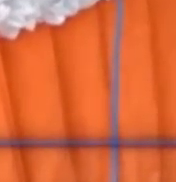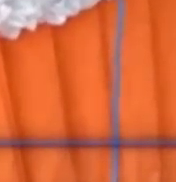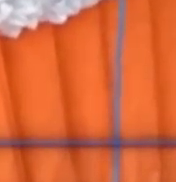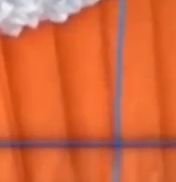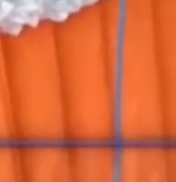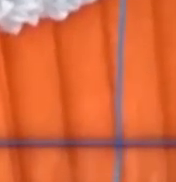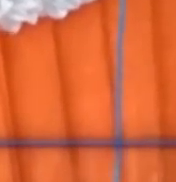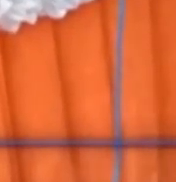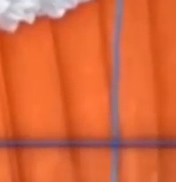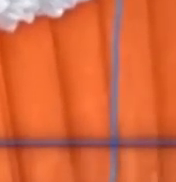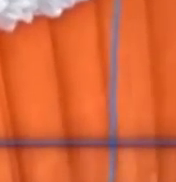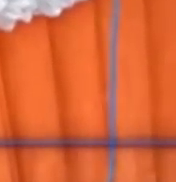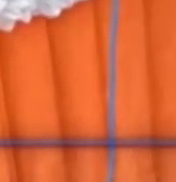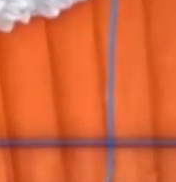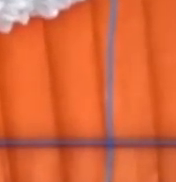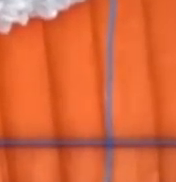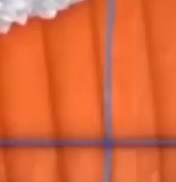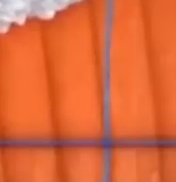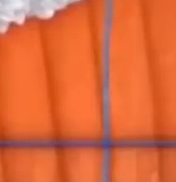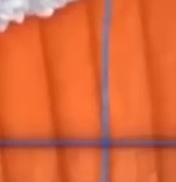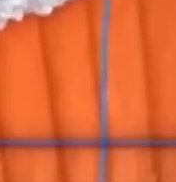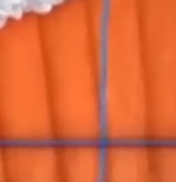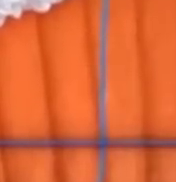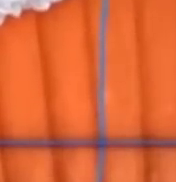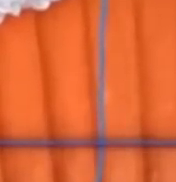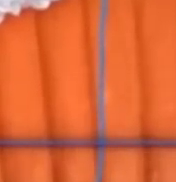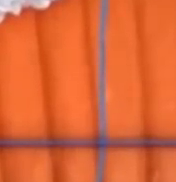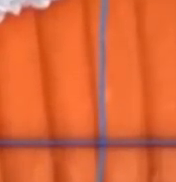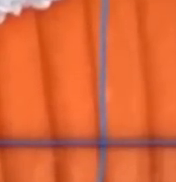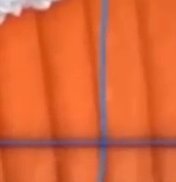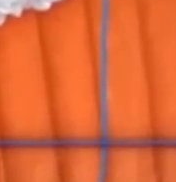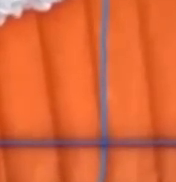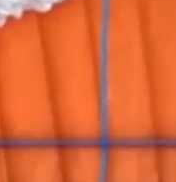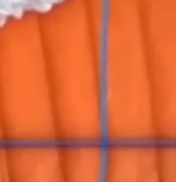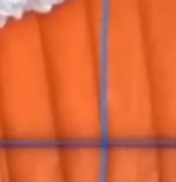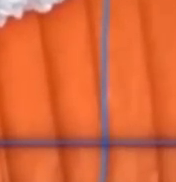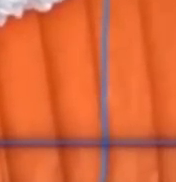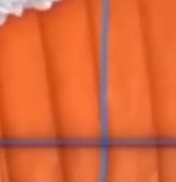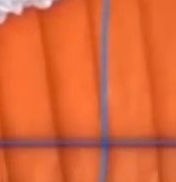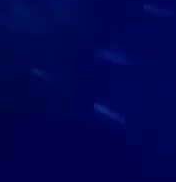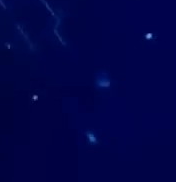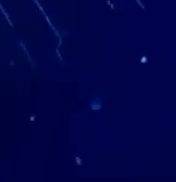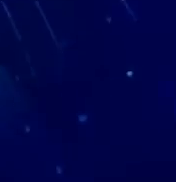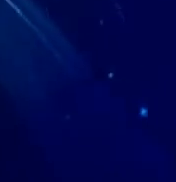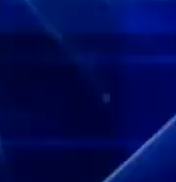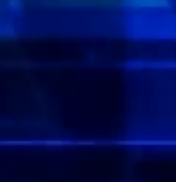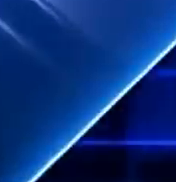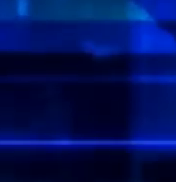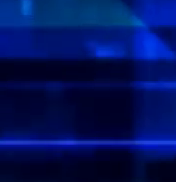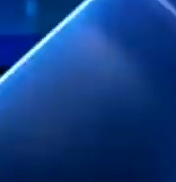Masyadong hinog sa pilit at marami akong hindi naintindihan.